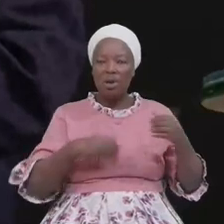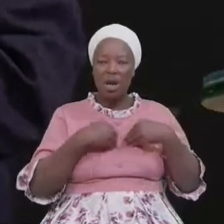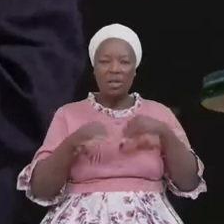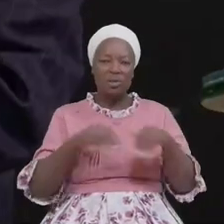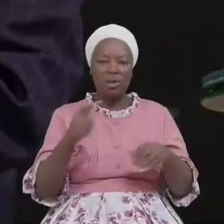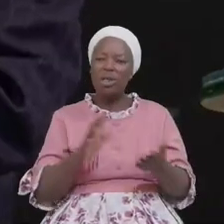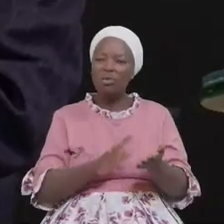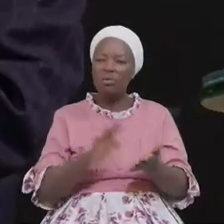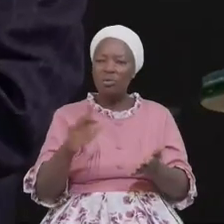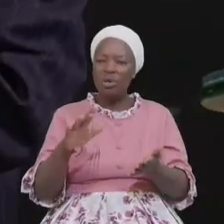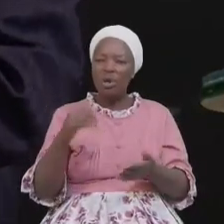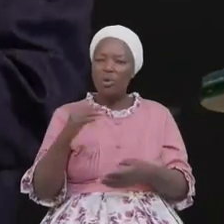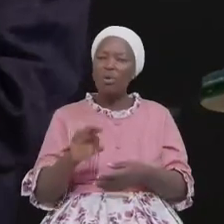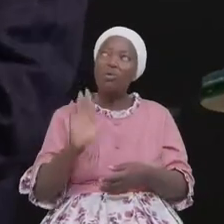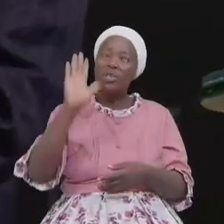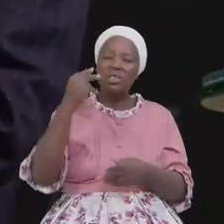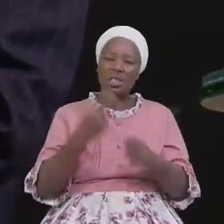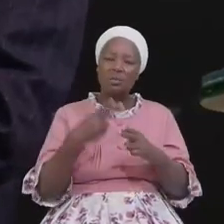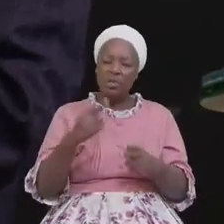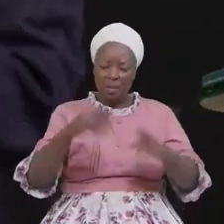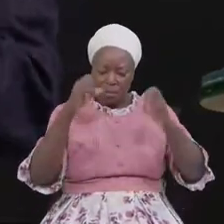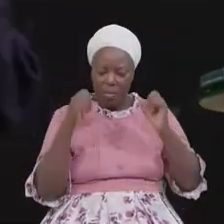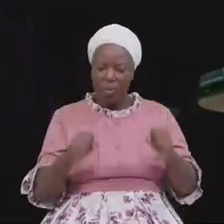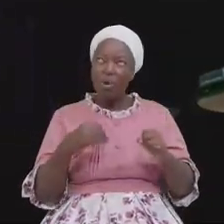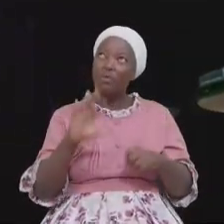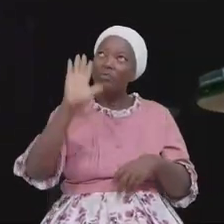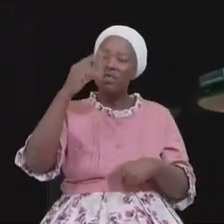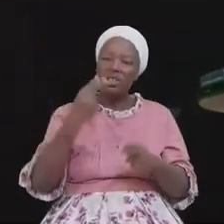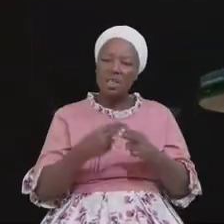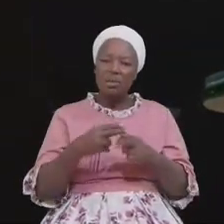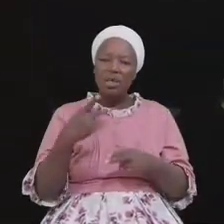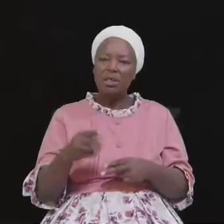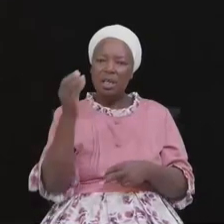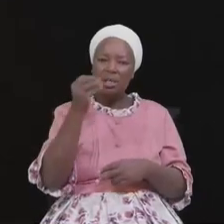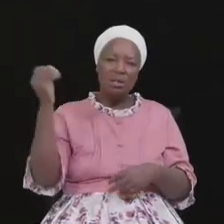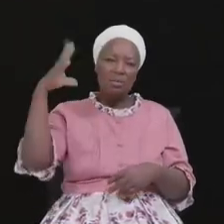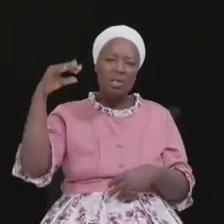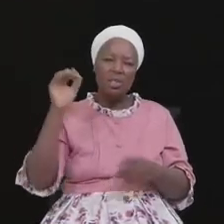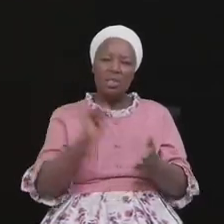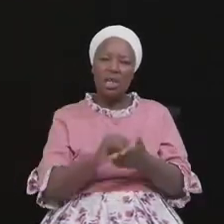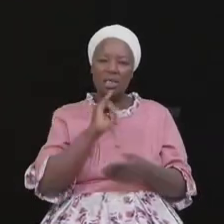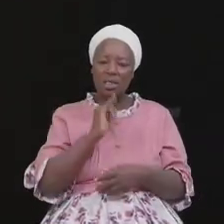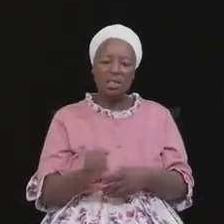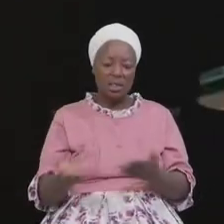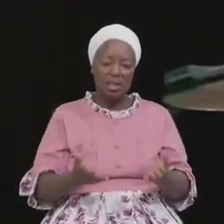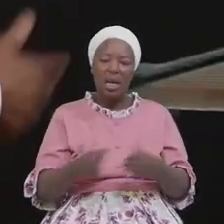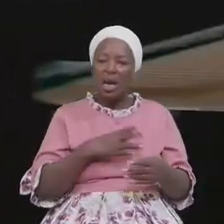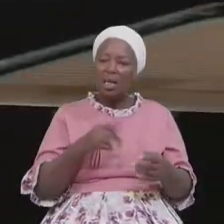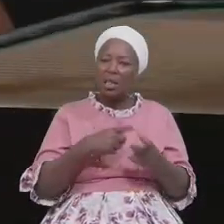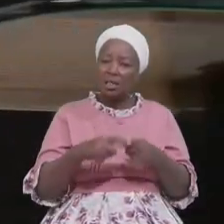gloire de son nom, la puissance de son nom, la grâce qui est disponible. Et même